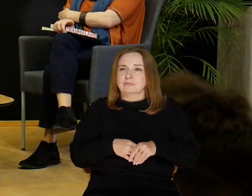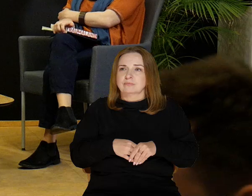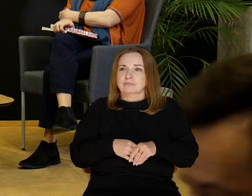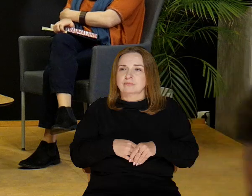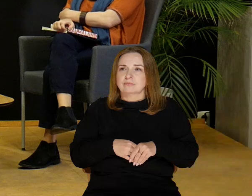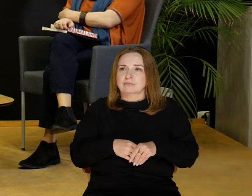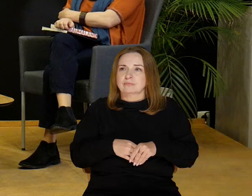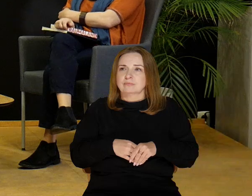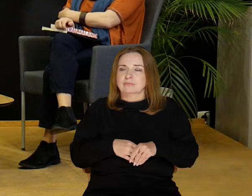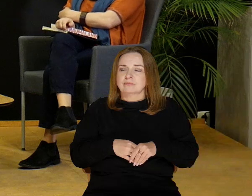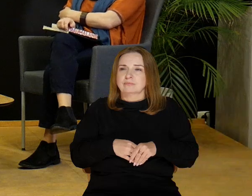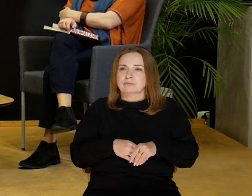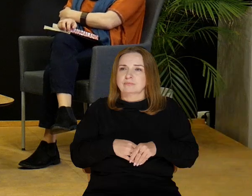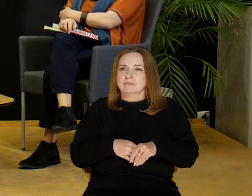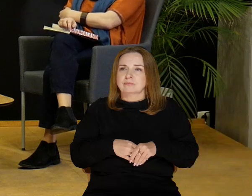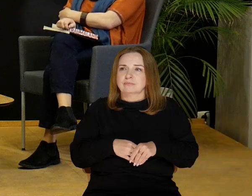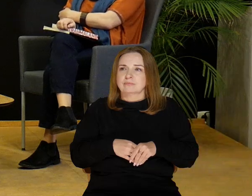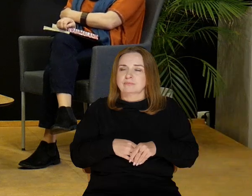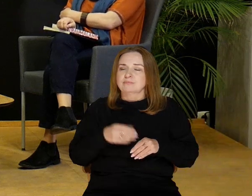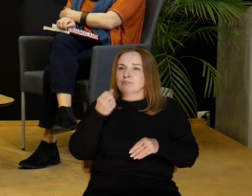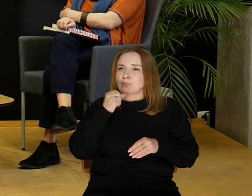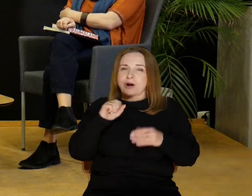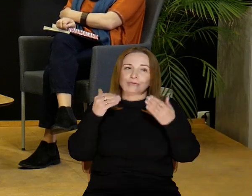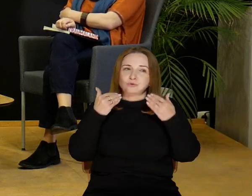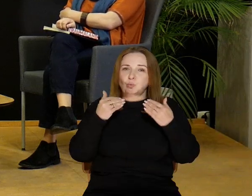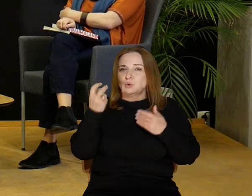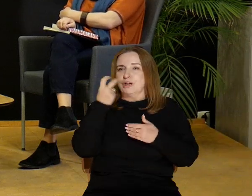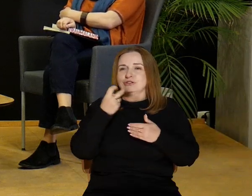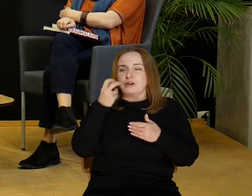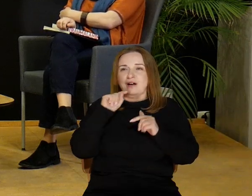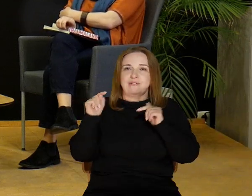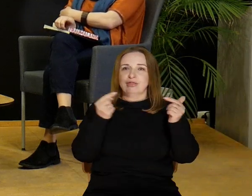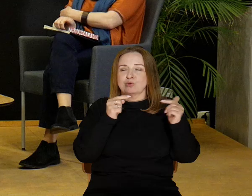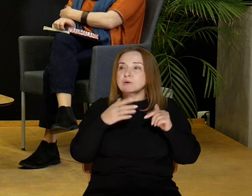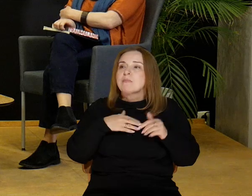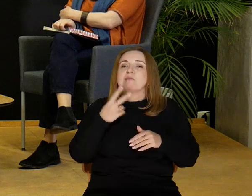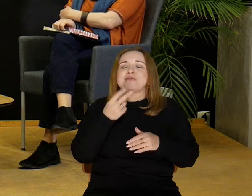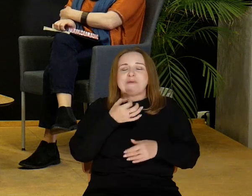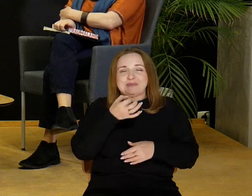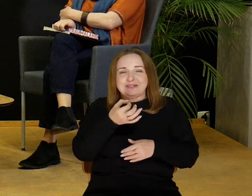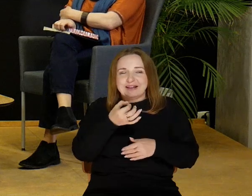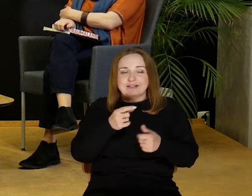Dzień dobry, bardzo dziękuję za ciekawą dyskusję. Mam w zasadzie dwa pytania. Pierwsze